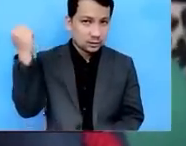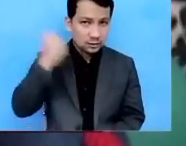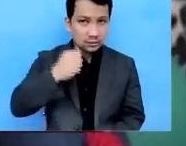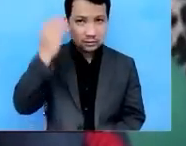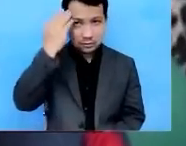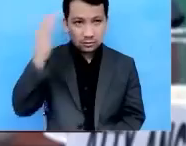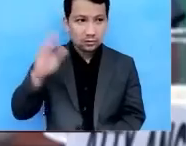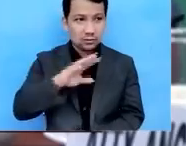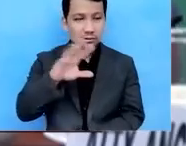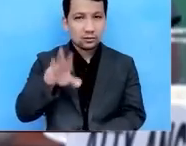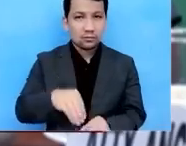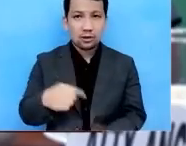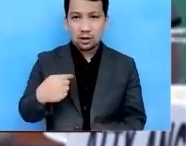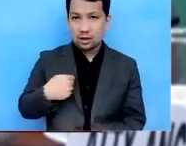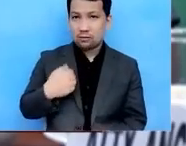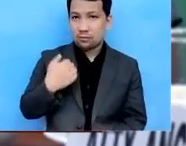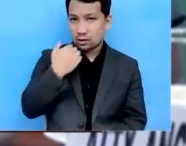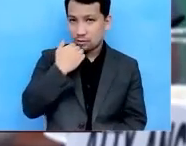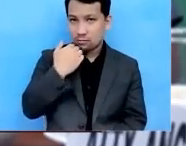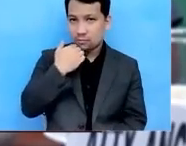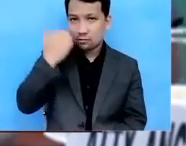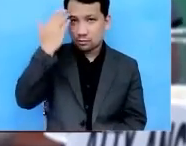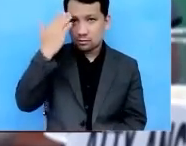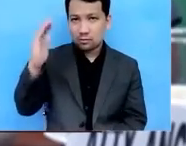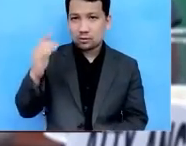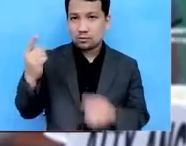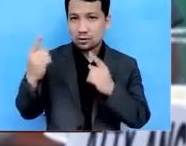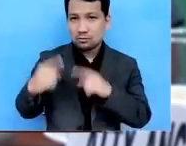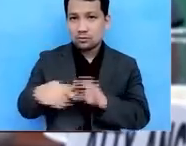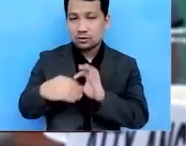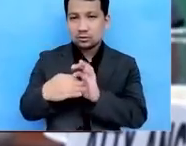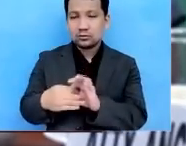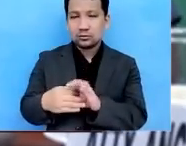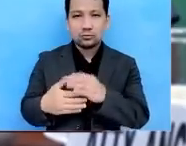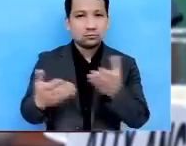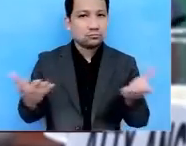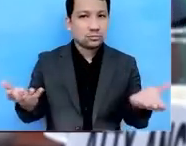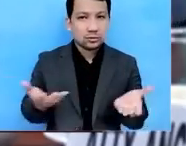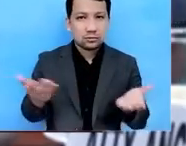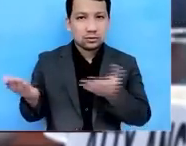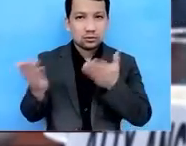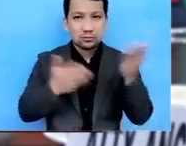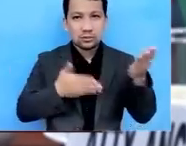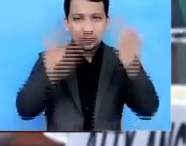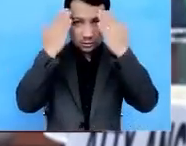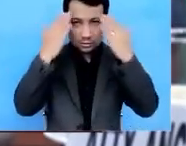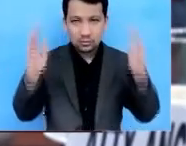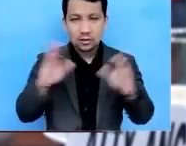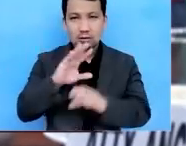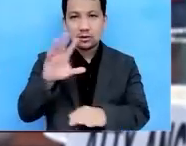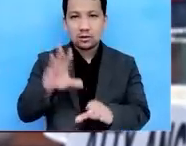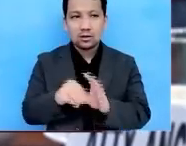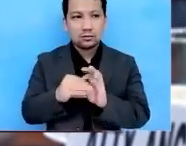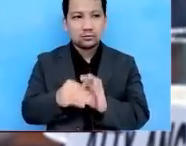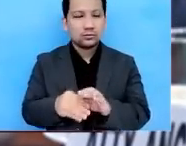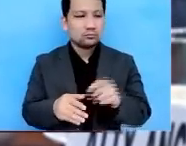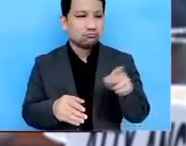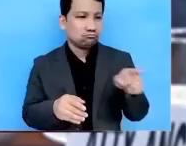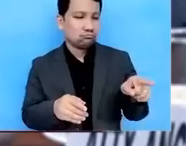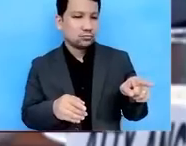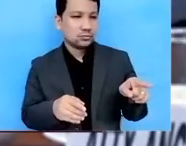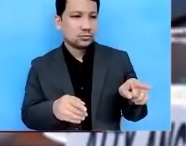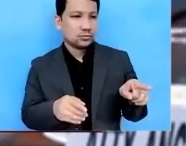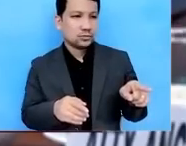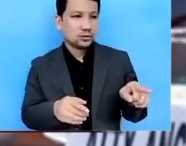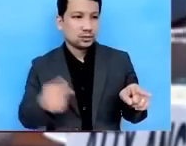anong kasalanan ko po. Hindi ko na alam kung ano nangyari dyan. Kung saan ako napunta, hindi ko alam. Pagkatapos po nangyari ron, sinampas